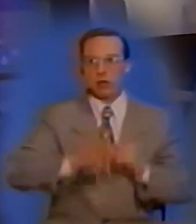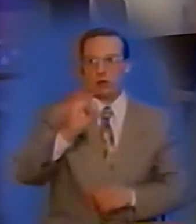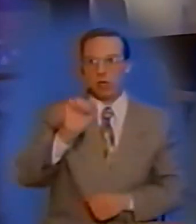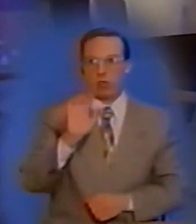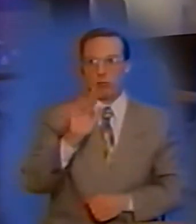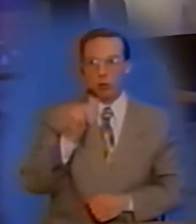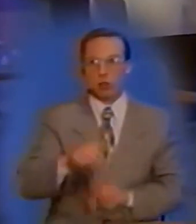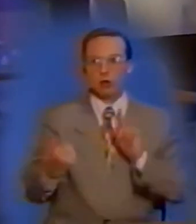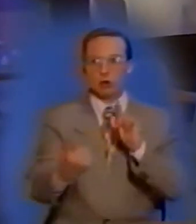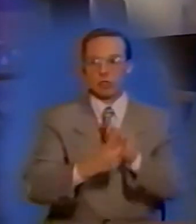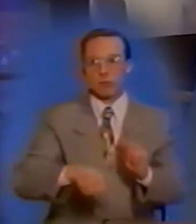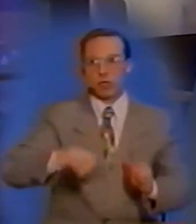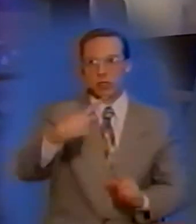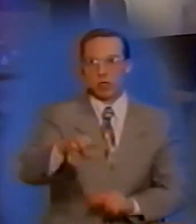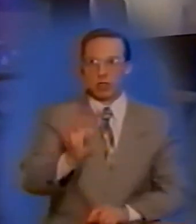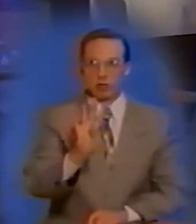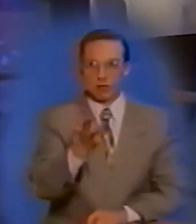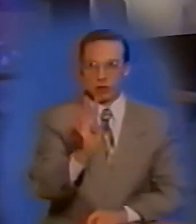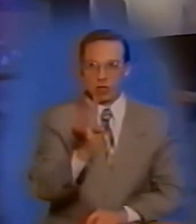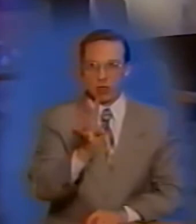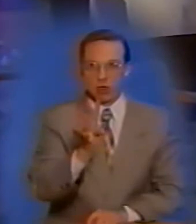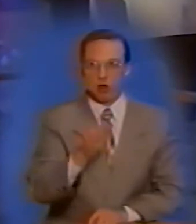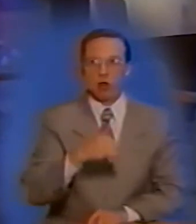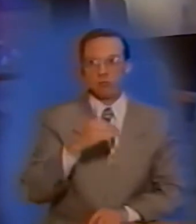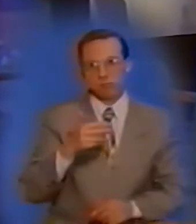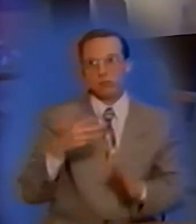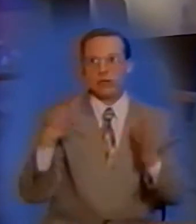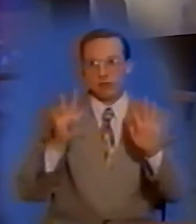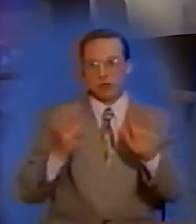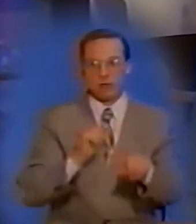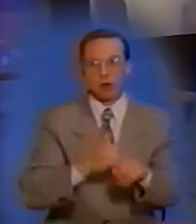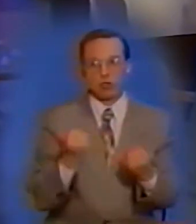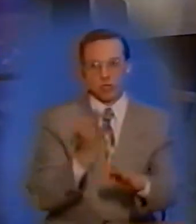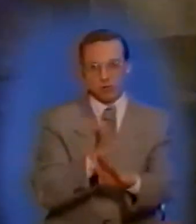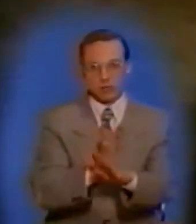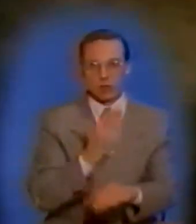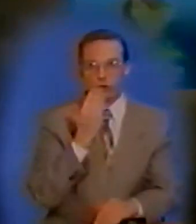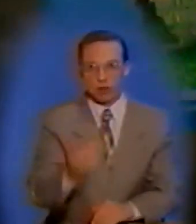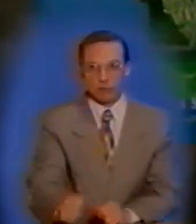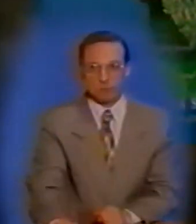Susitiksime kitą ketvirtadienį po panoramos. O šiandien viskas.